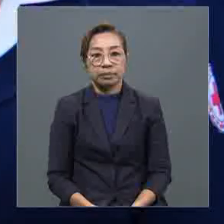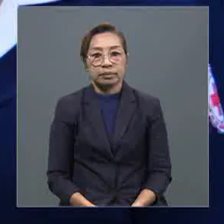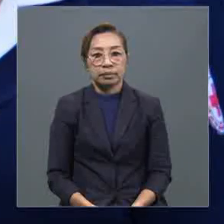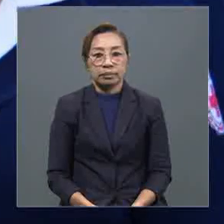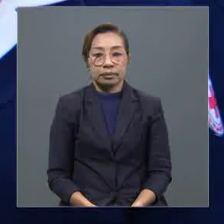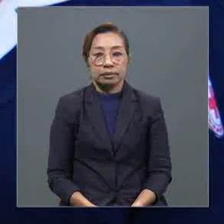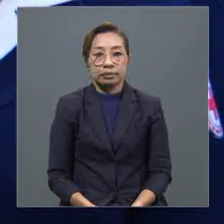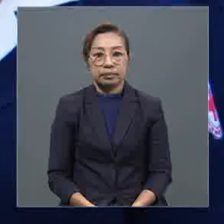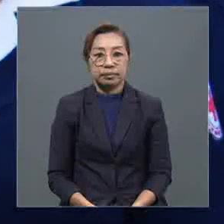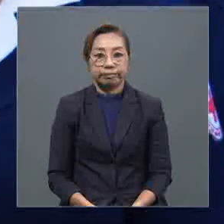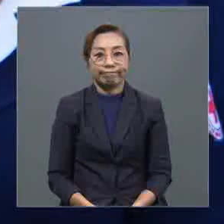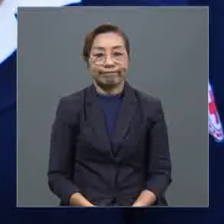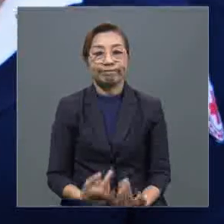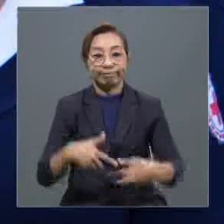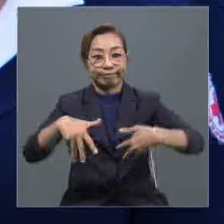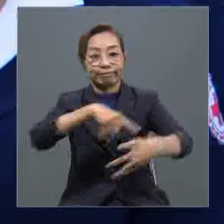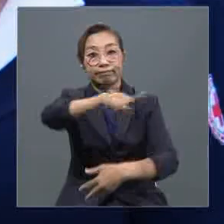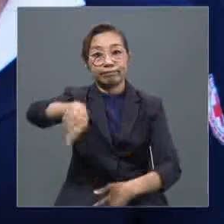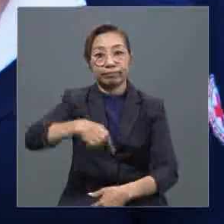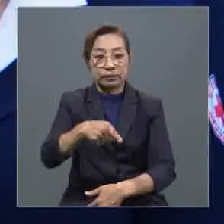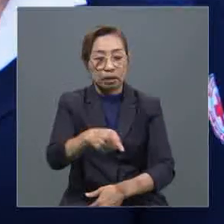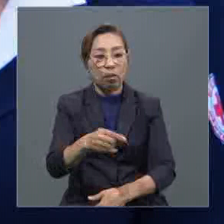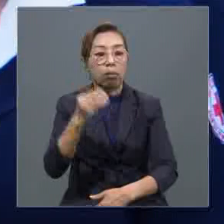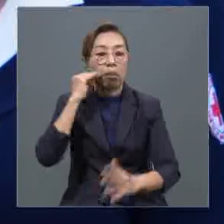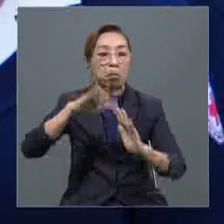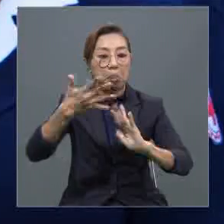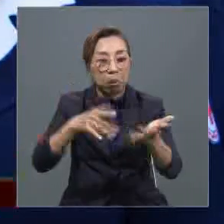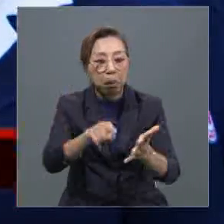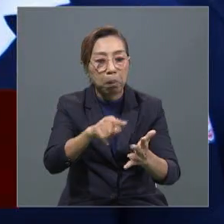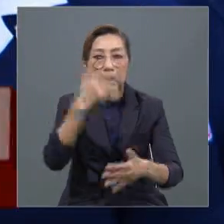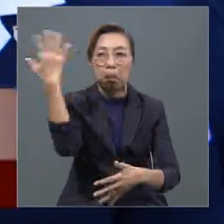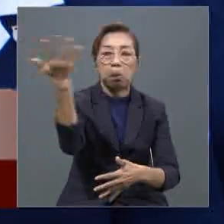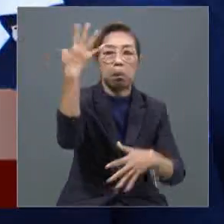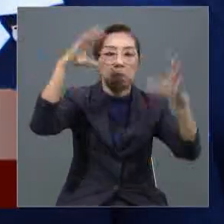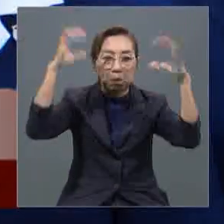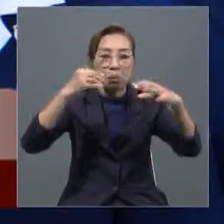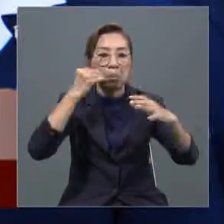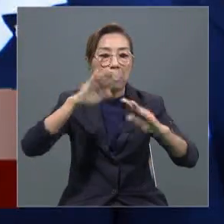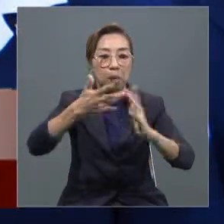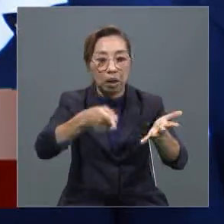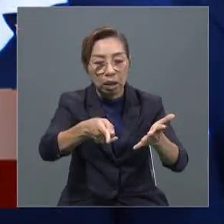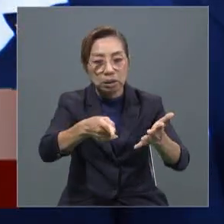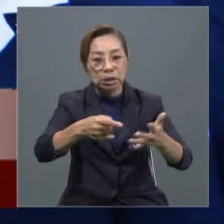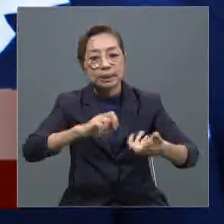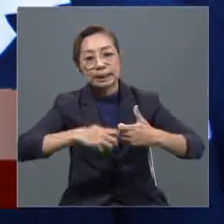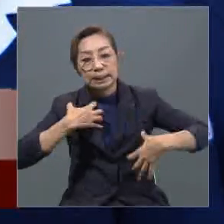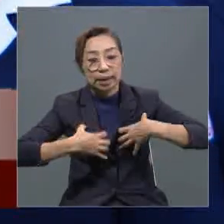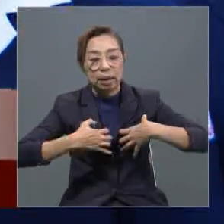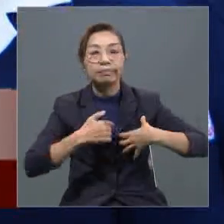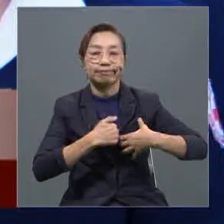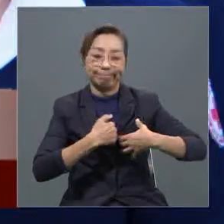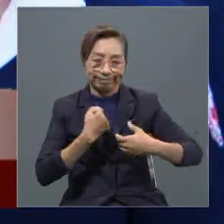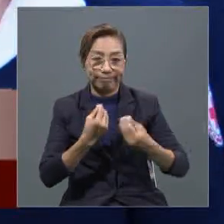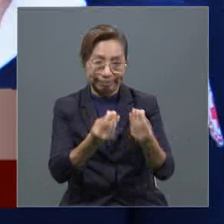ค่ะให้กำลังใจกับพี่น้องประชาชนที่ประสบเอ่อภัยพิบัติแล้วก็ได้รับความเดือดร้อนในครั้งนี้นะครับแล้ว